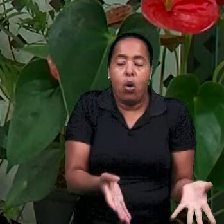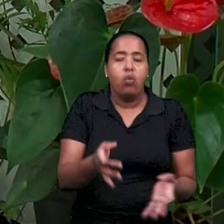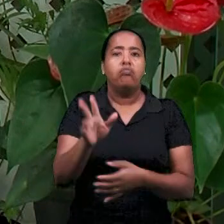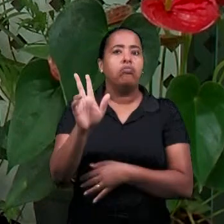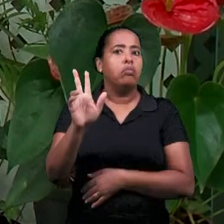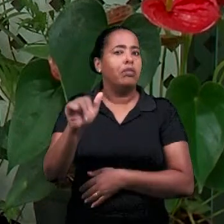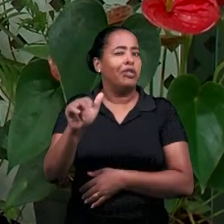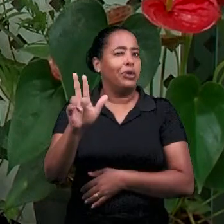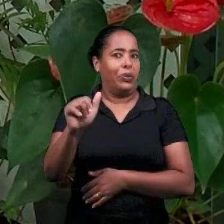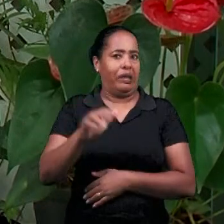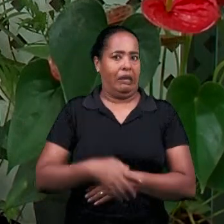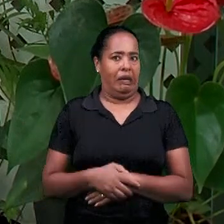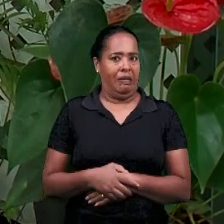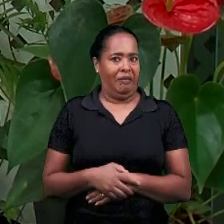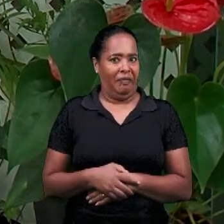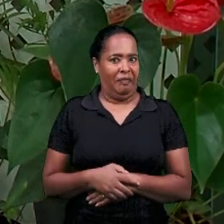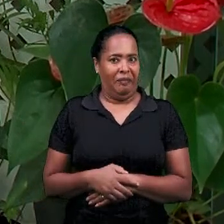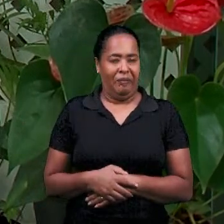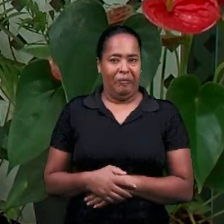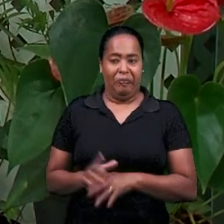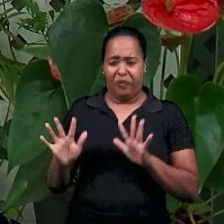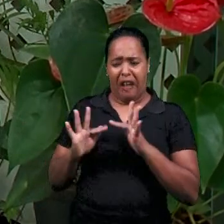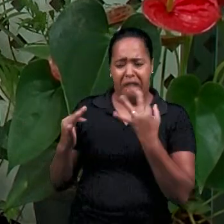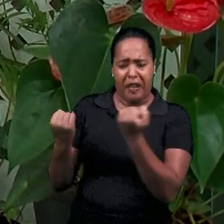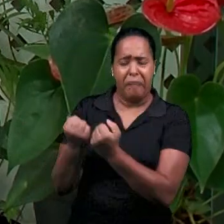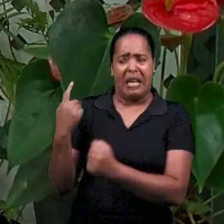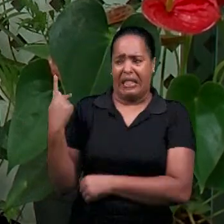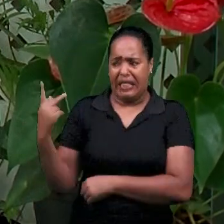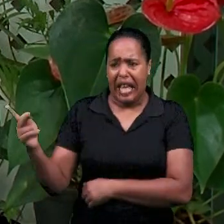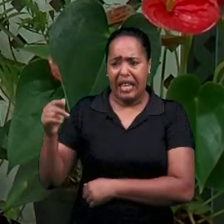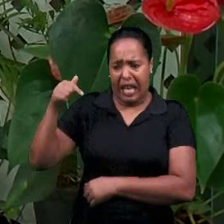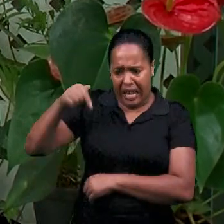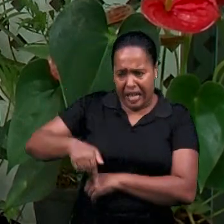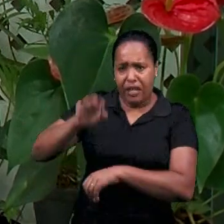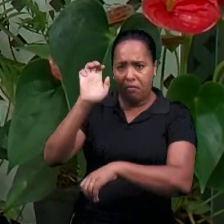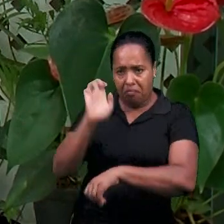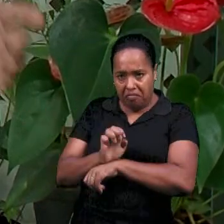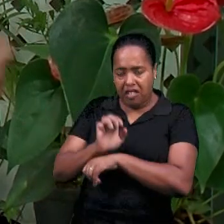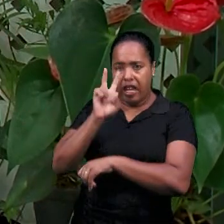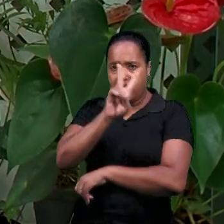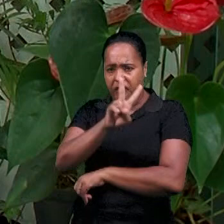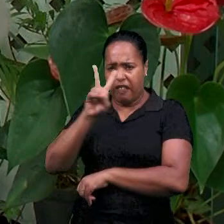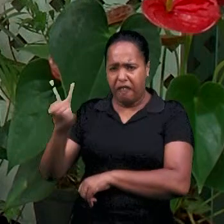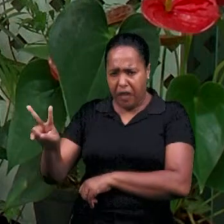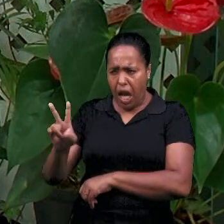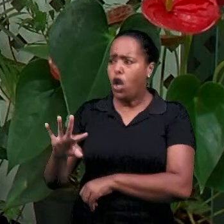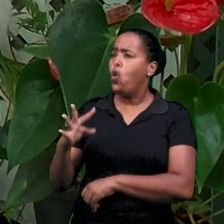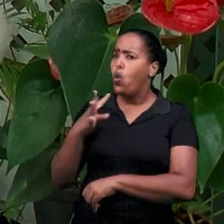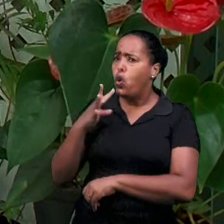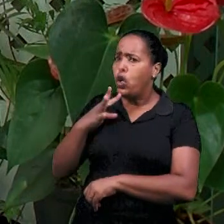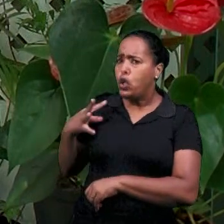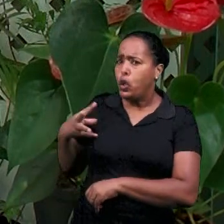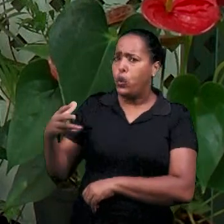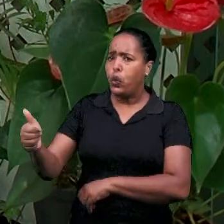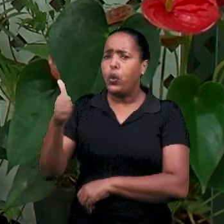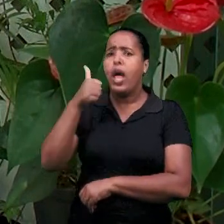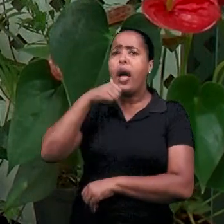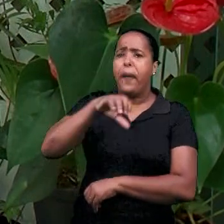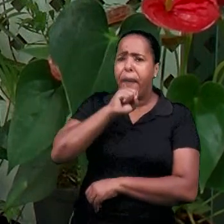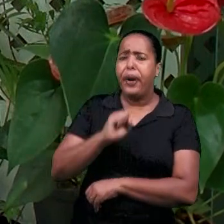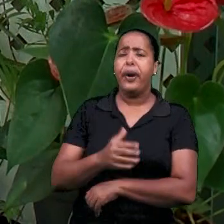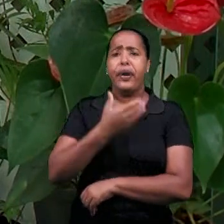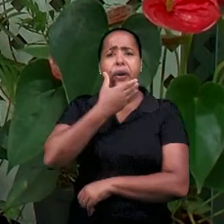toujours fidèle. Elle vient d'une famille ici de Vila Velha, très connue. La mère,